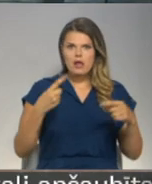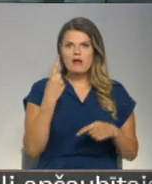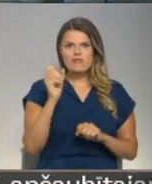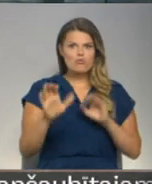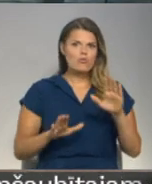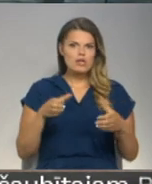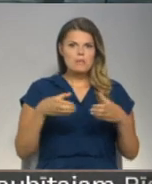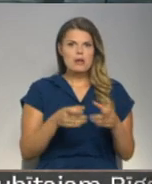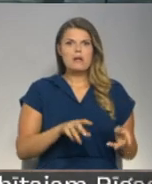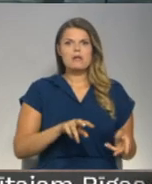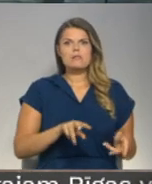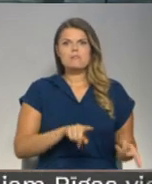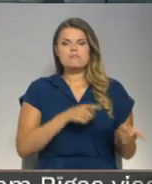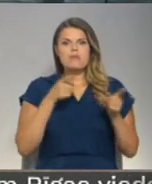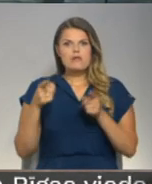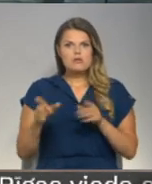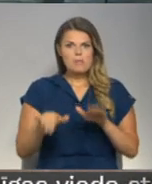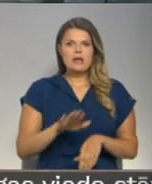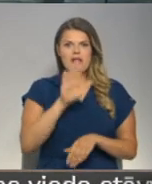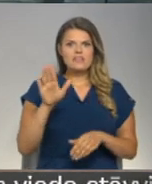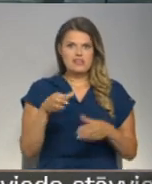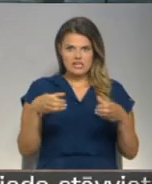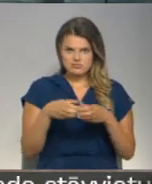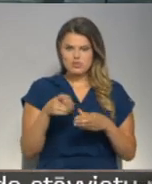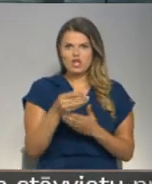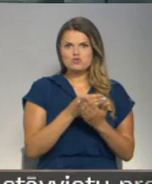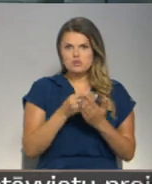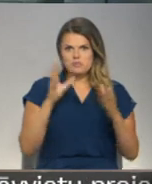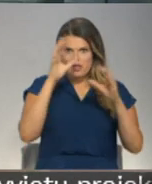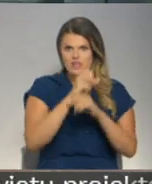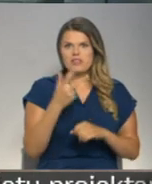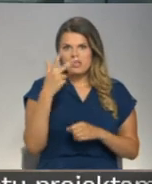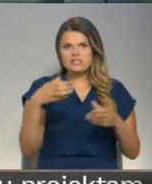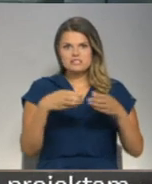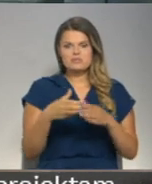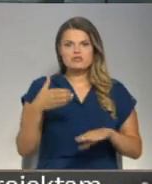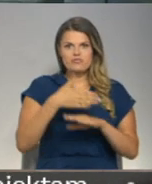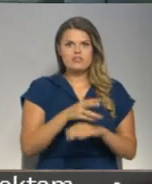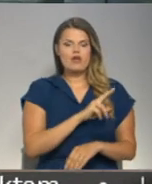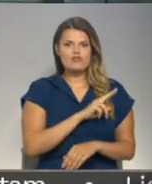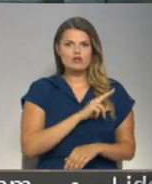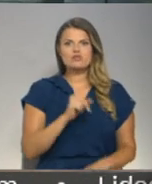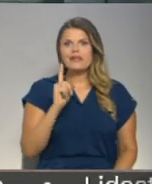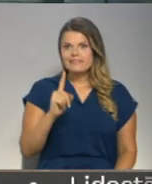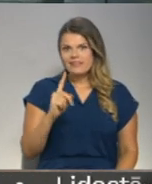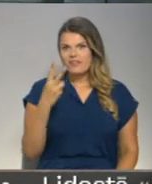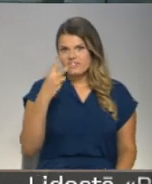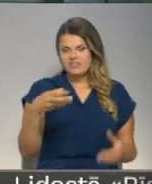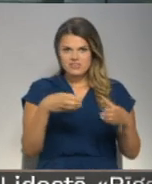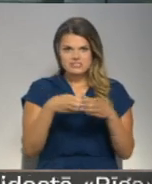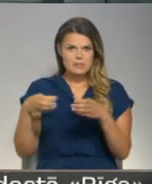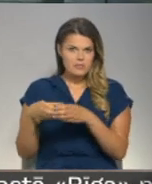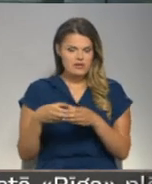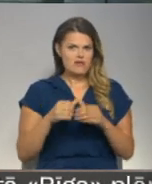vienu diennakts brigādu pārveidojot par dienas brigādi. Tas nozīmē, ka naktī trīs brigāžu vietā dežurētu tikai divas.